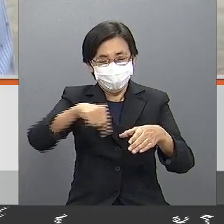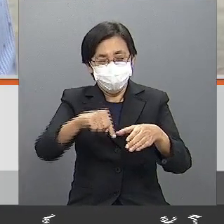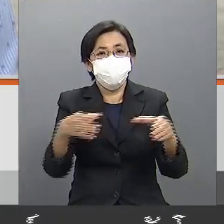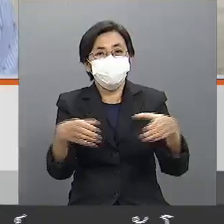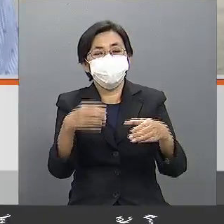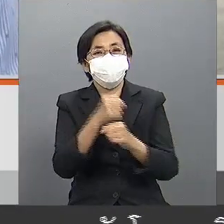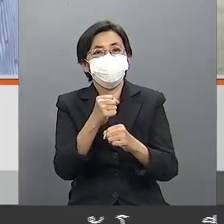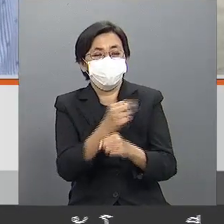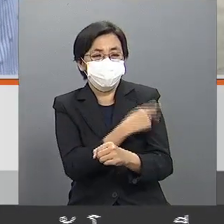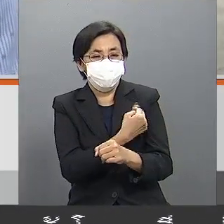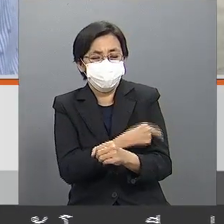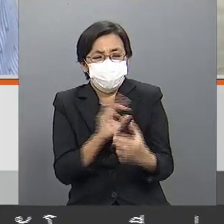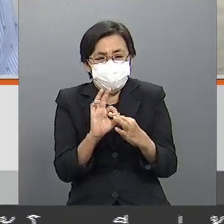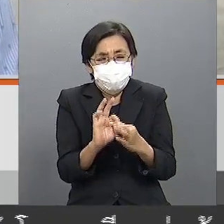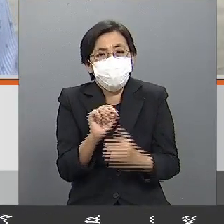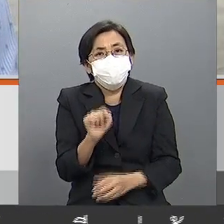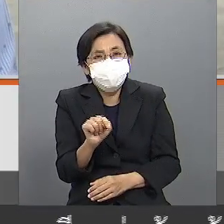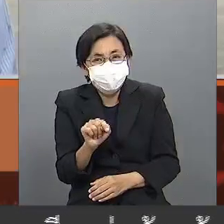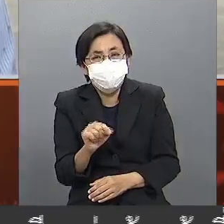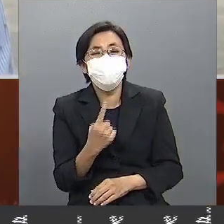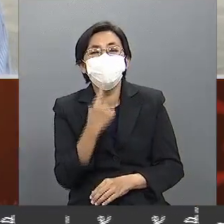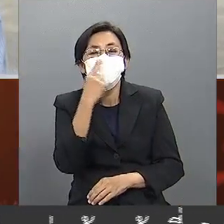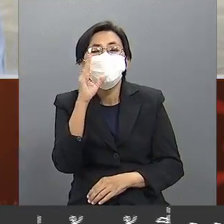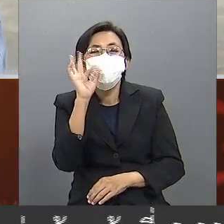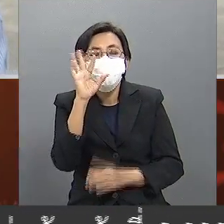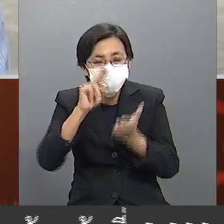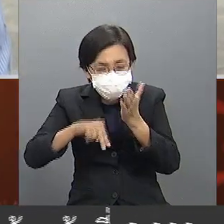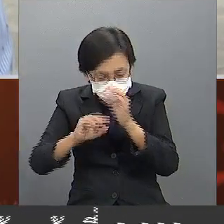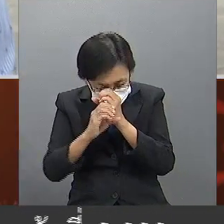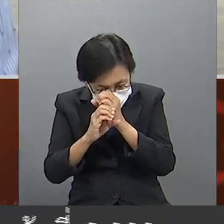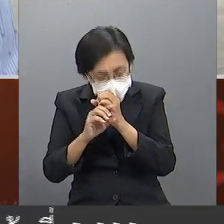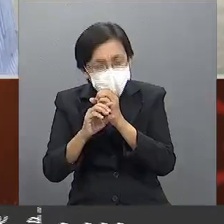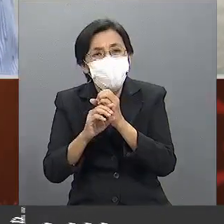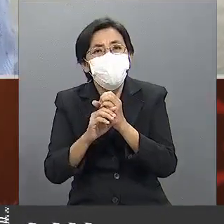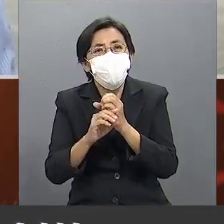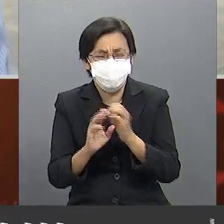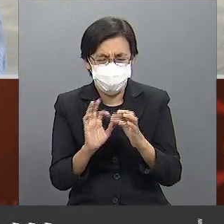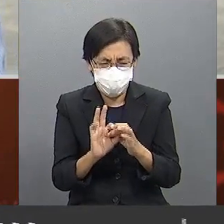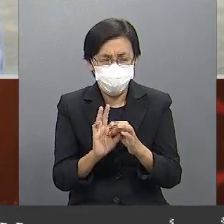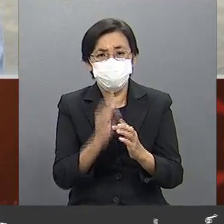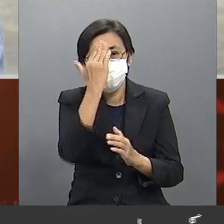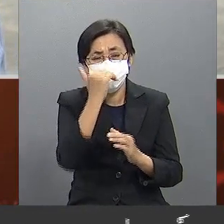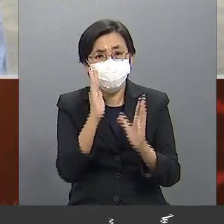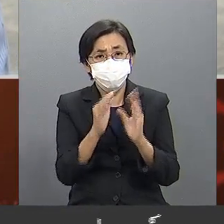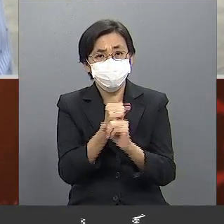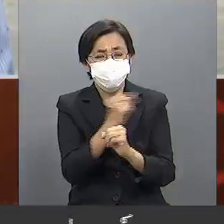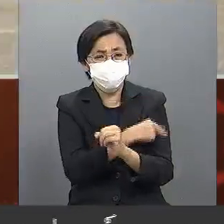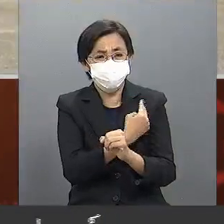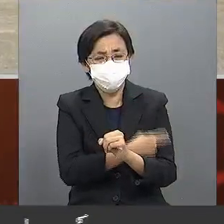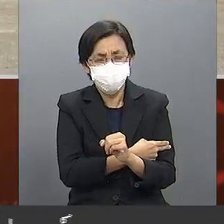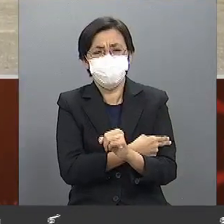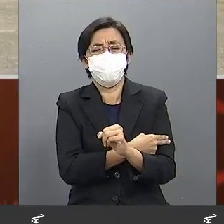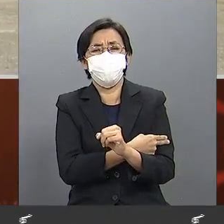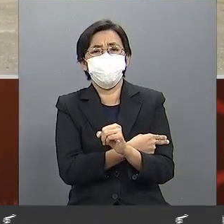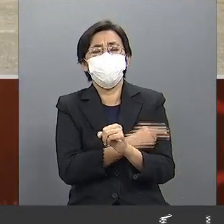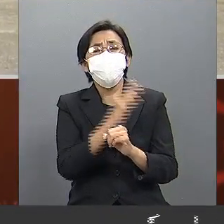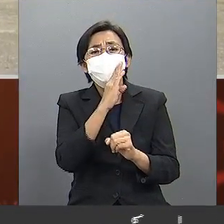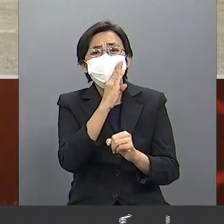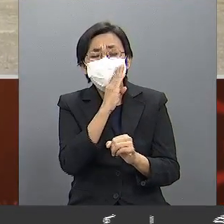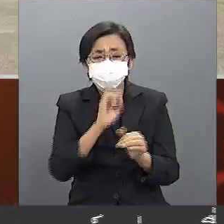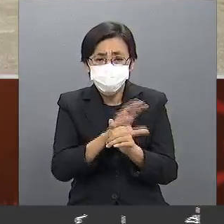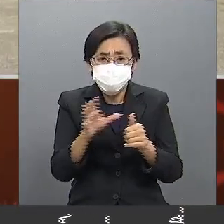านอาหารครอบครัวรวมทั้งกลุ่มนักศึกษาคณะแพทย์มหาวิทยาลัยสงขลานครินทร์ที่พบว่าติดเชื้อรวมถึง17คนค่ะ มี